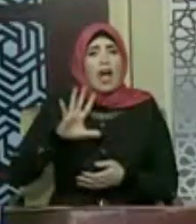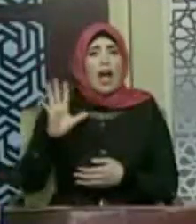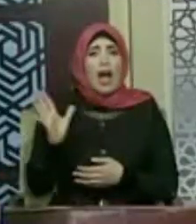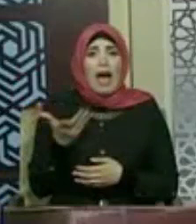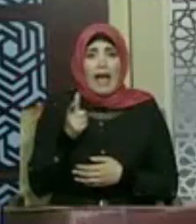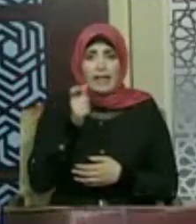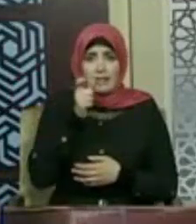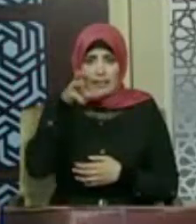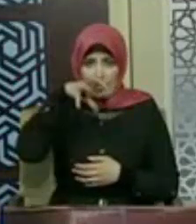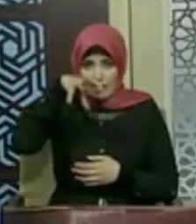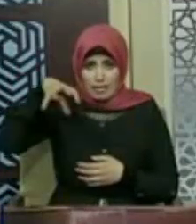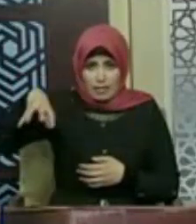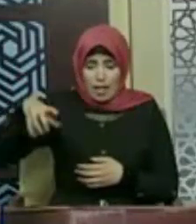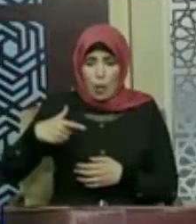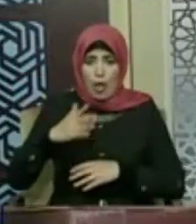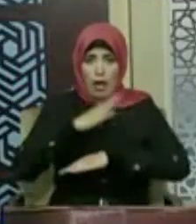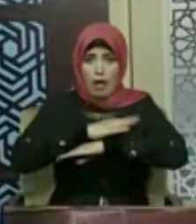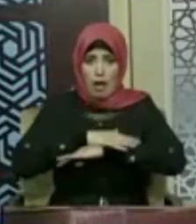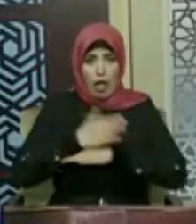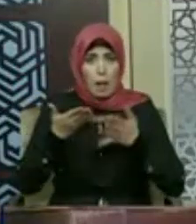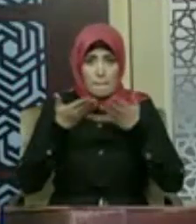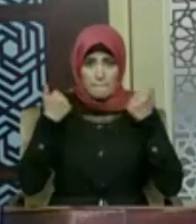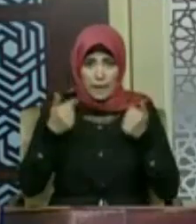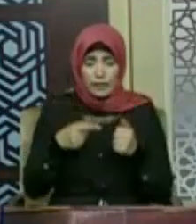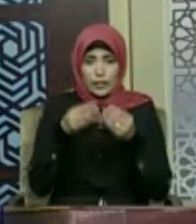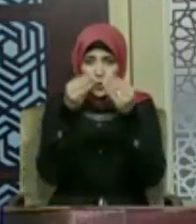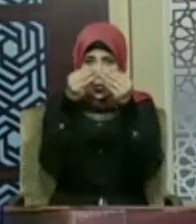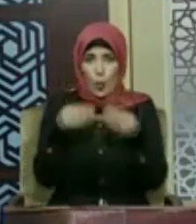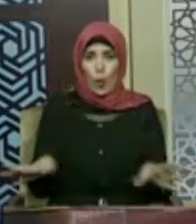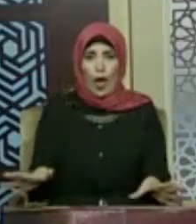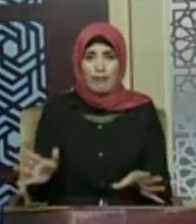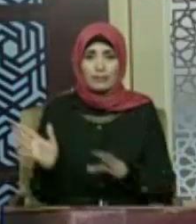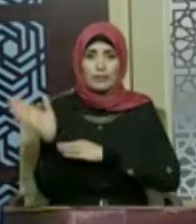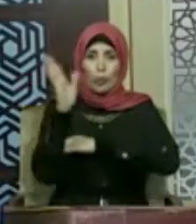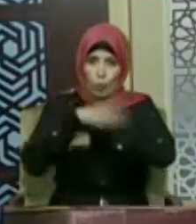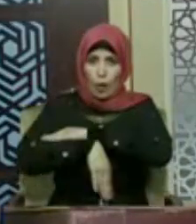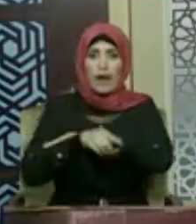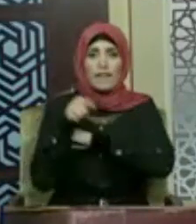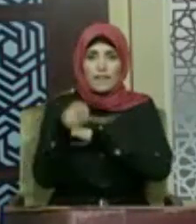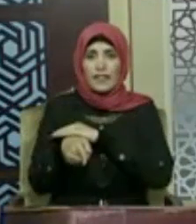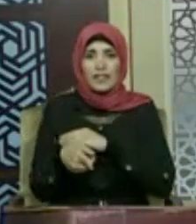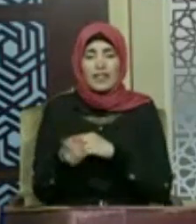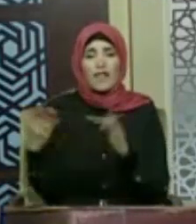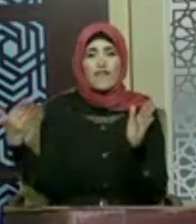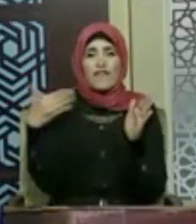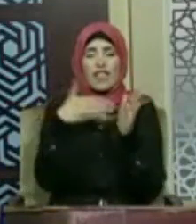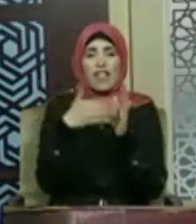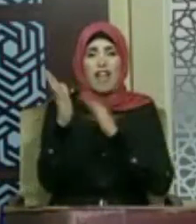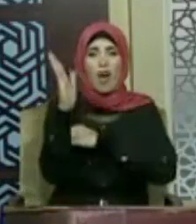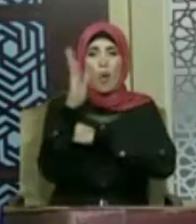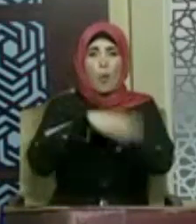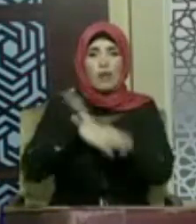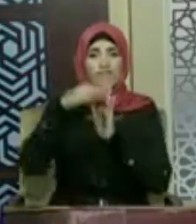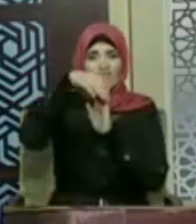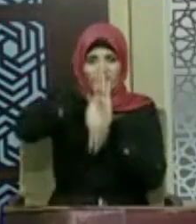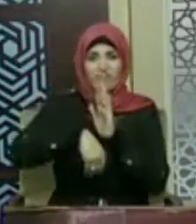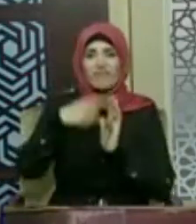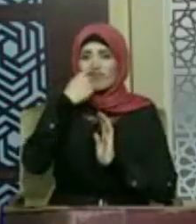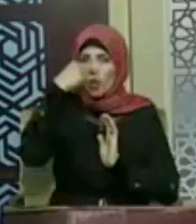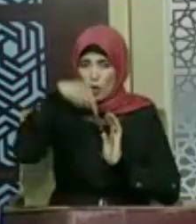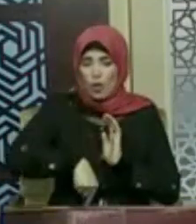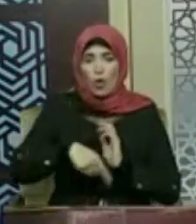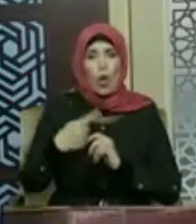القيم سقطت وكان مآلها إلى السقوط والخذلان، وهذا أشبه